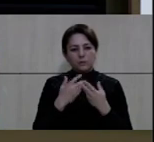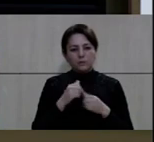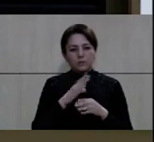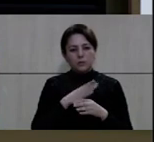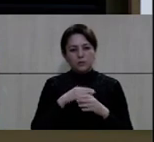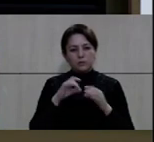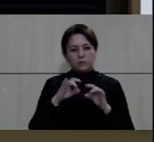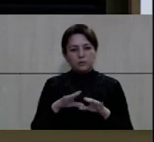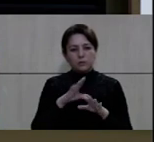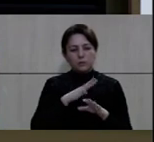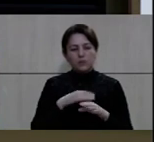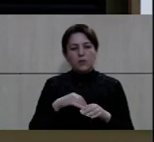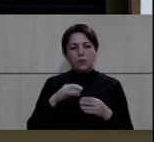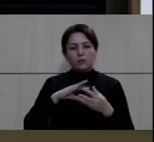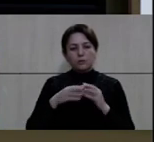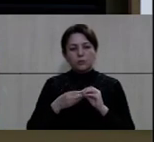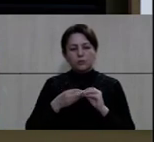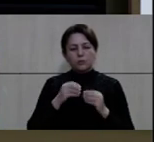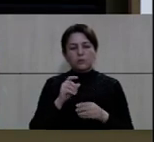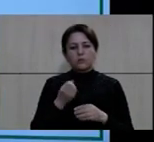Hisobladingizmi? Natija nechchi?